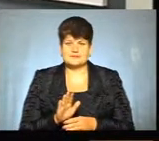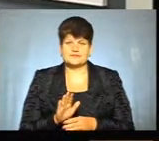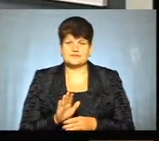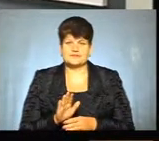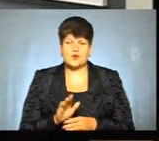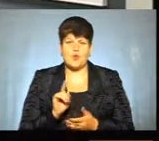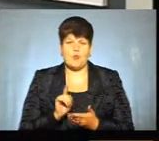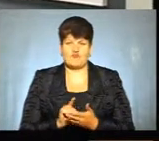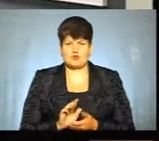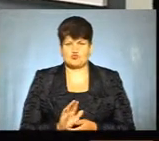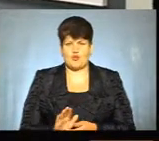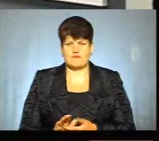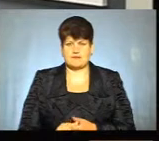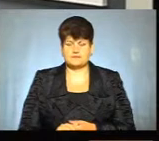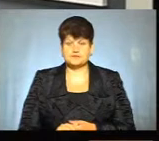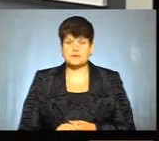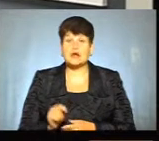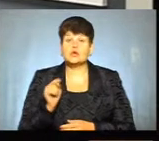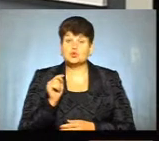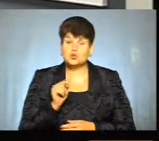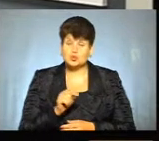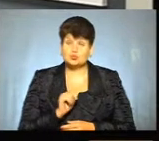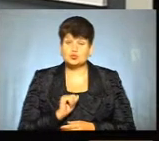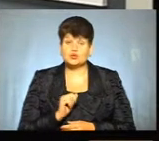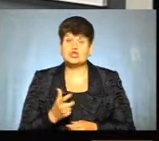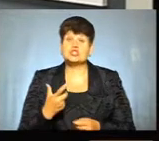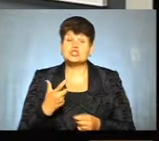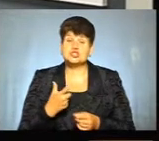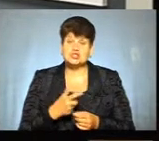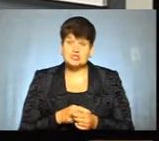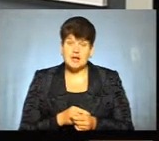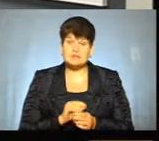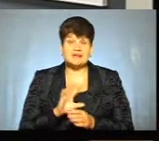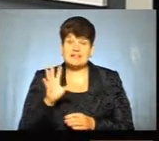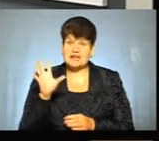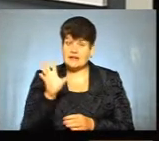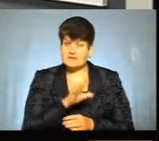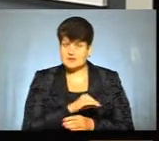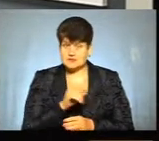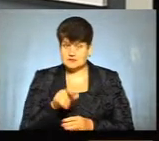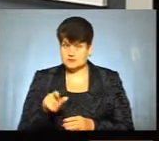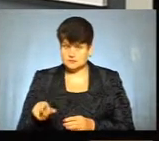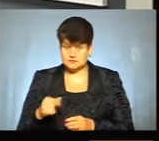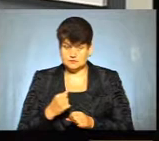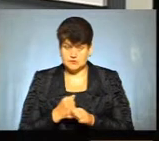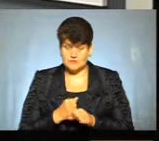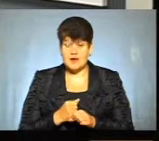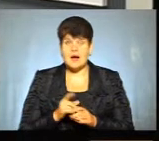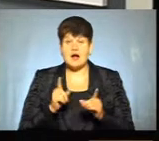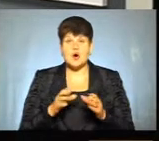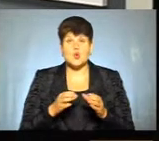не є обов'язкова. Тому і щепленню підлягає не все населення, а є просто певні групи